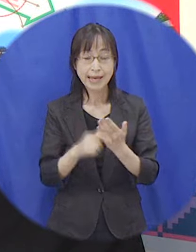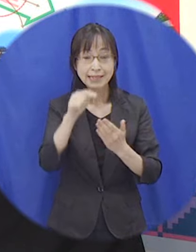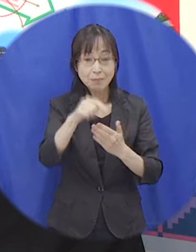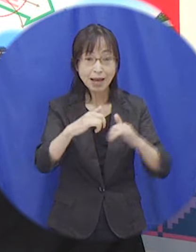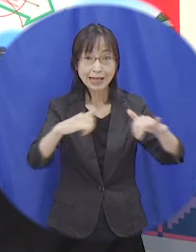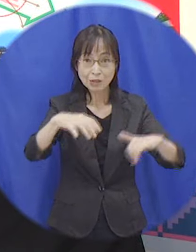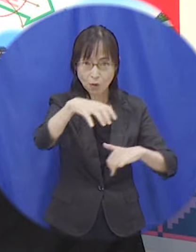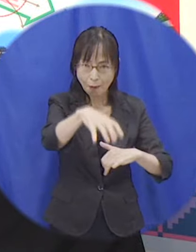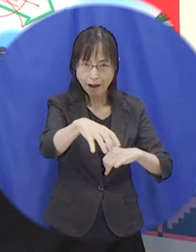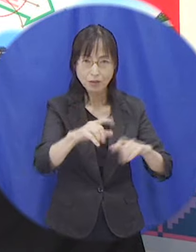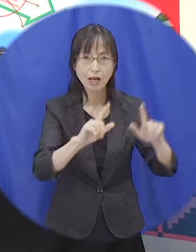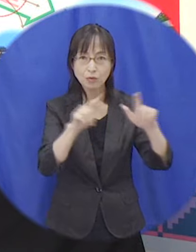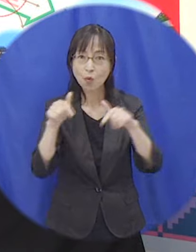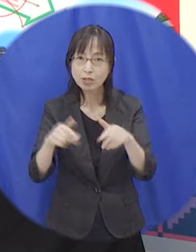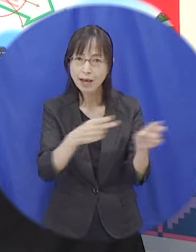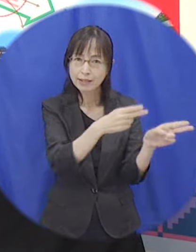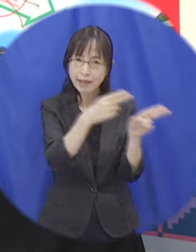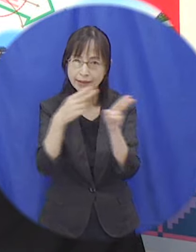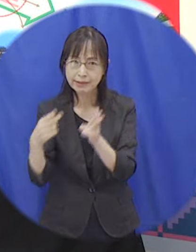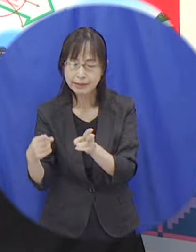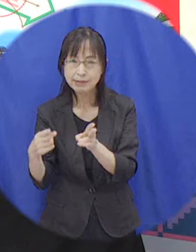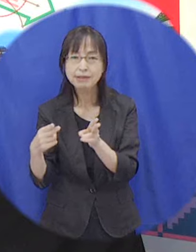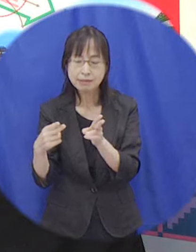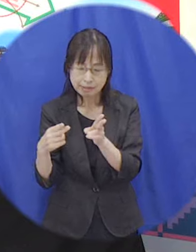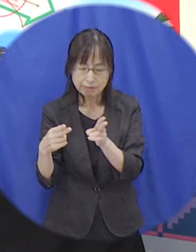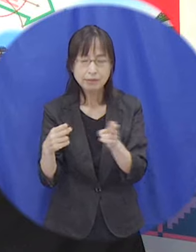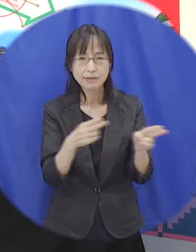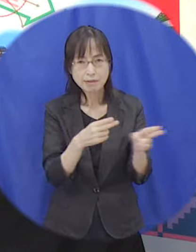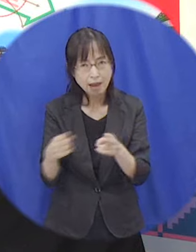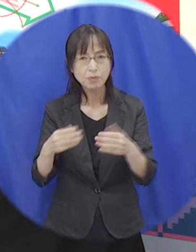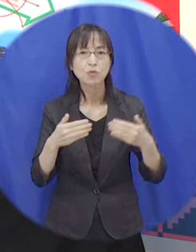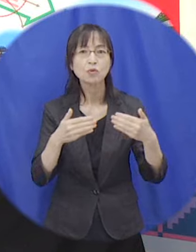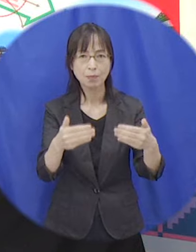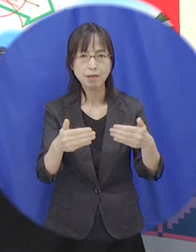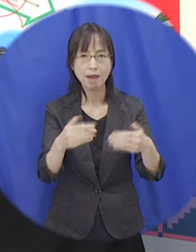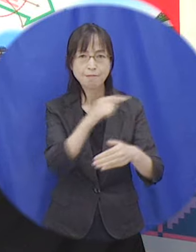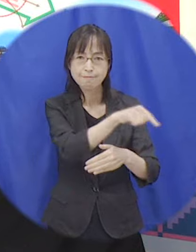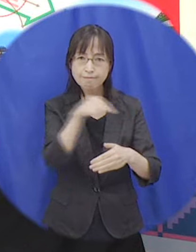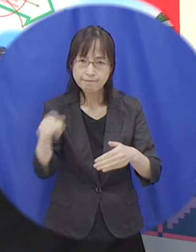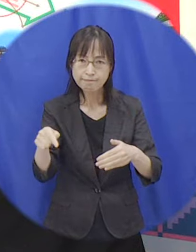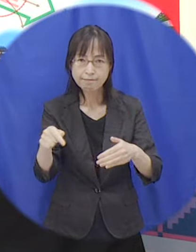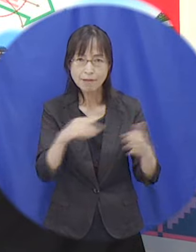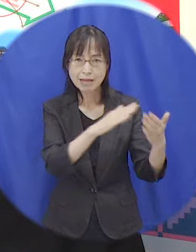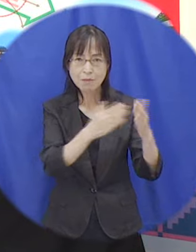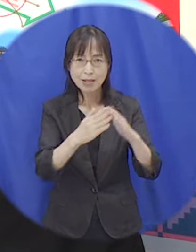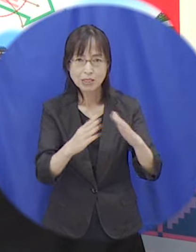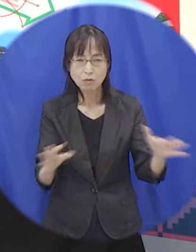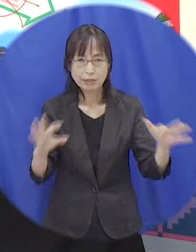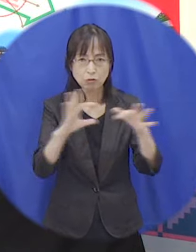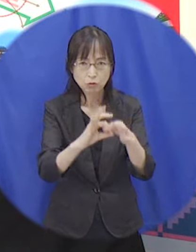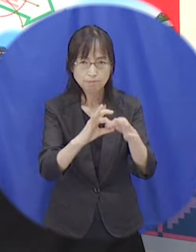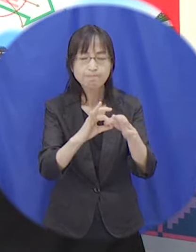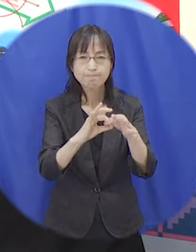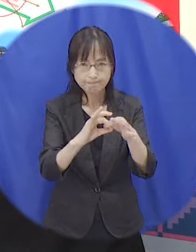場や東西デッキなどの整備を進めることにより、東西の町の接続を強化